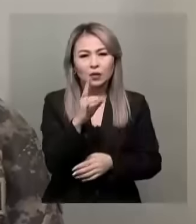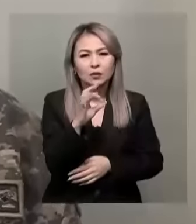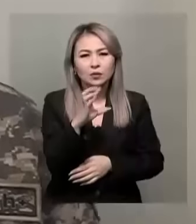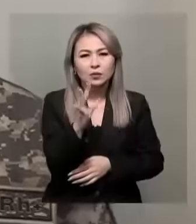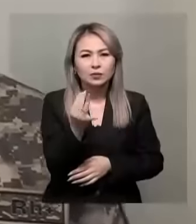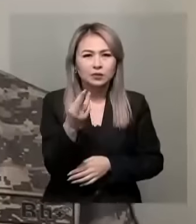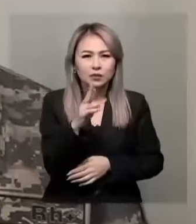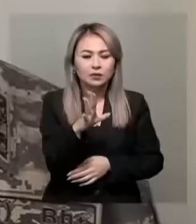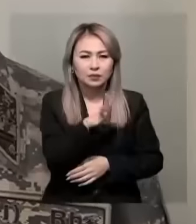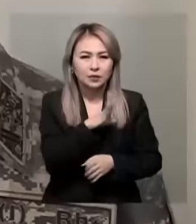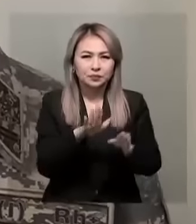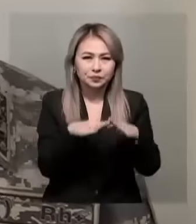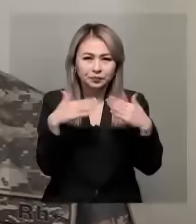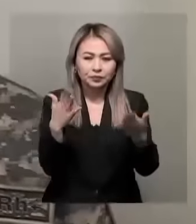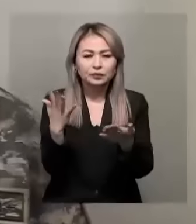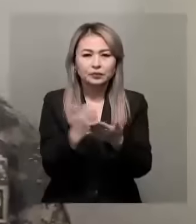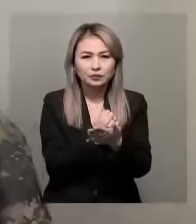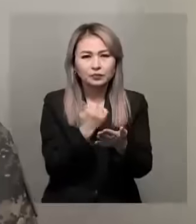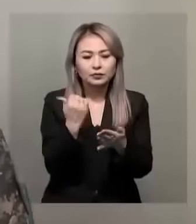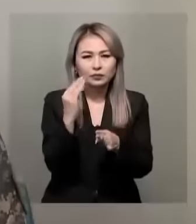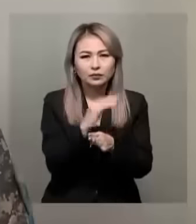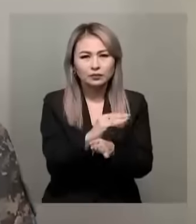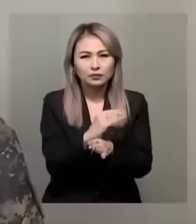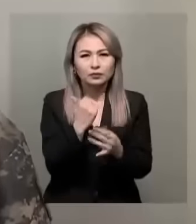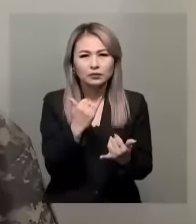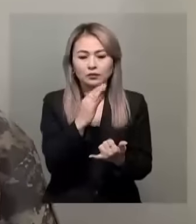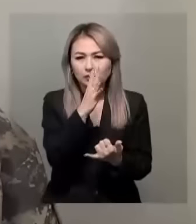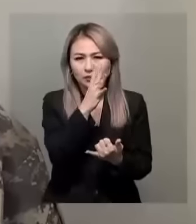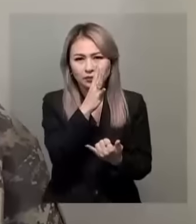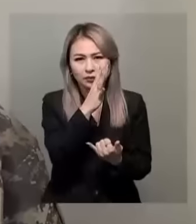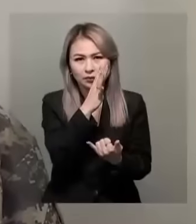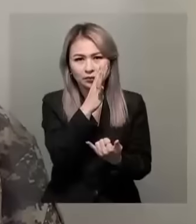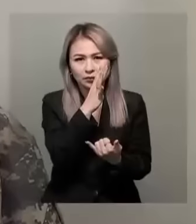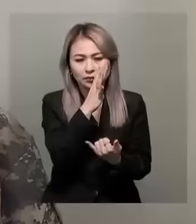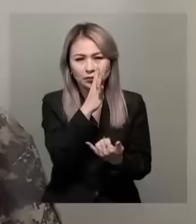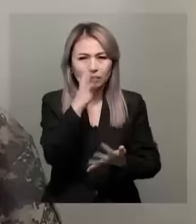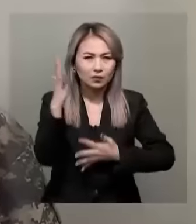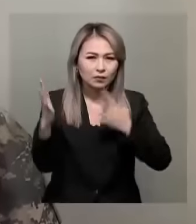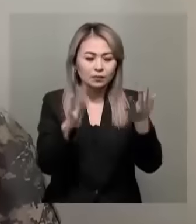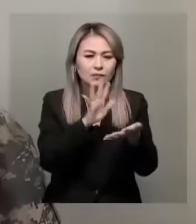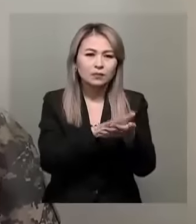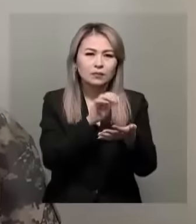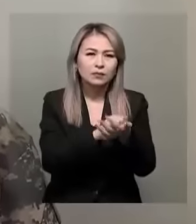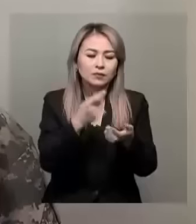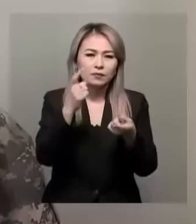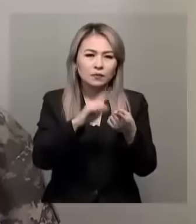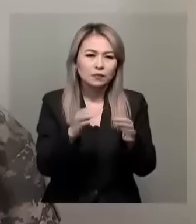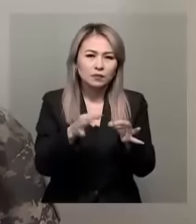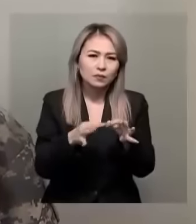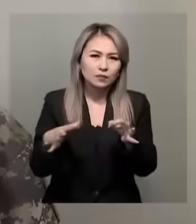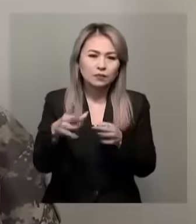жұлынып ұшты. Сонымен бірге қазіргі уақытта күшті және боран соғуына байланысты облыс